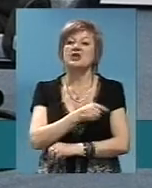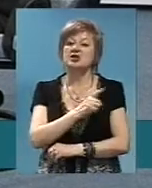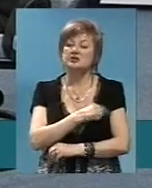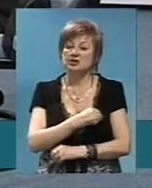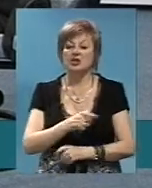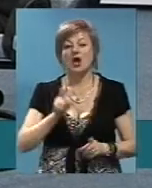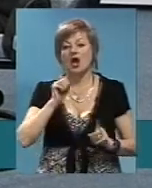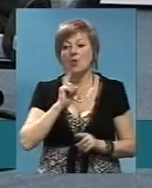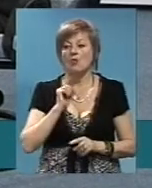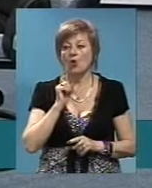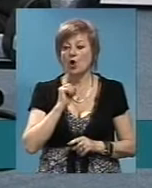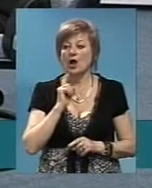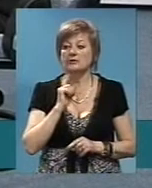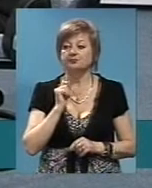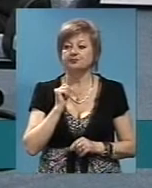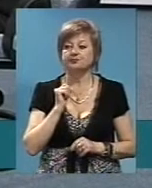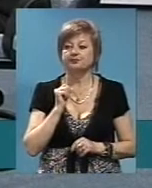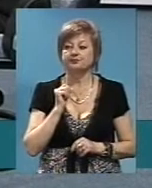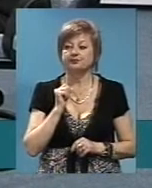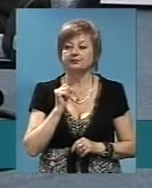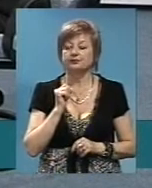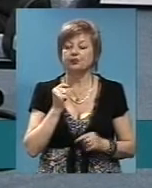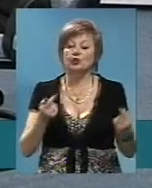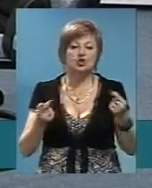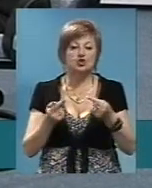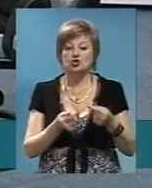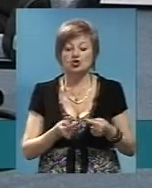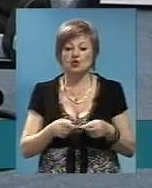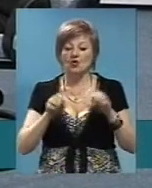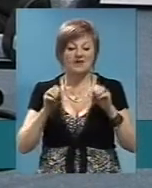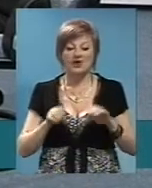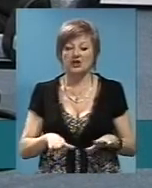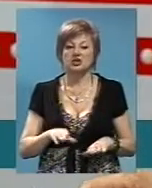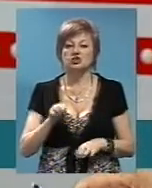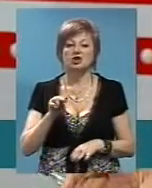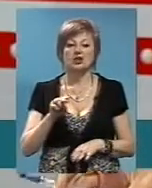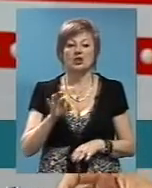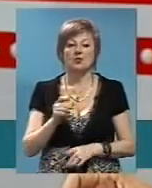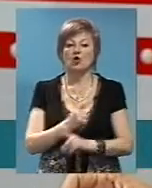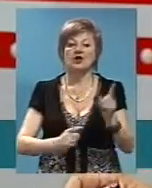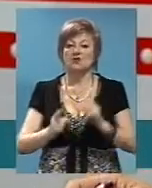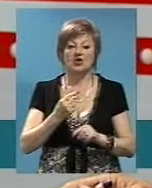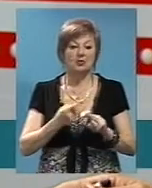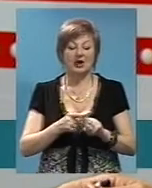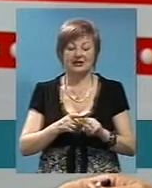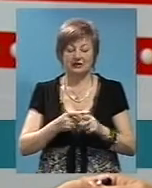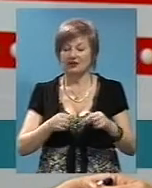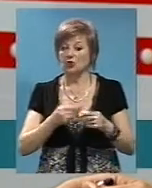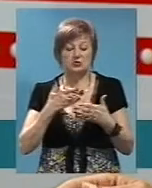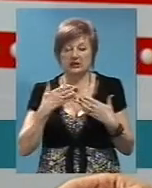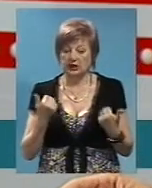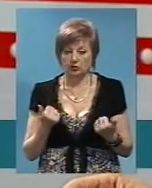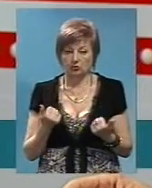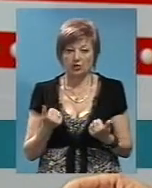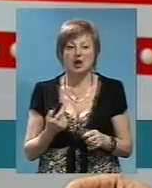що такого чіткого рішення по і реформування цієї галузі немає.